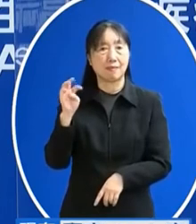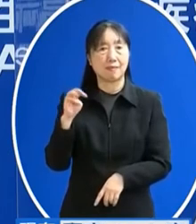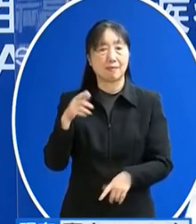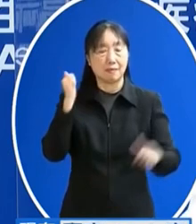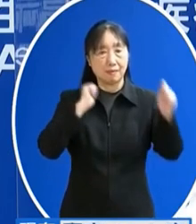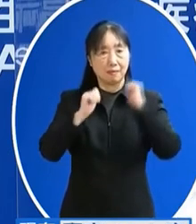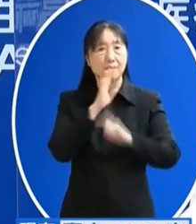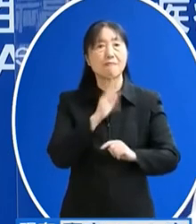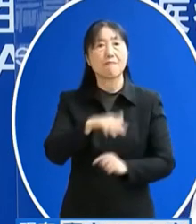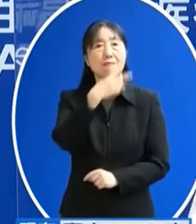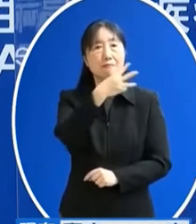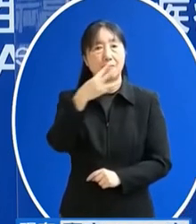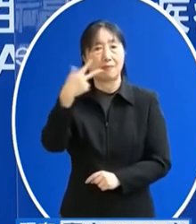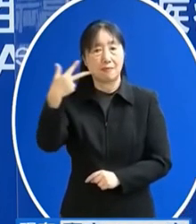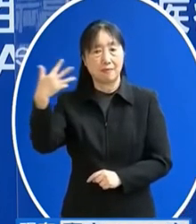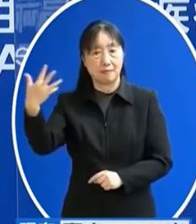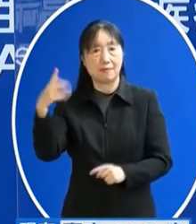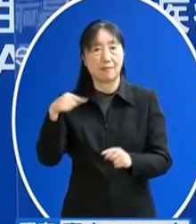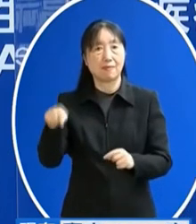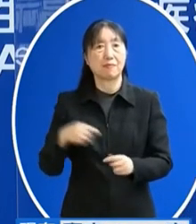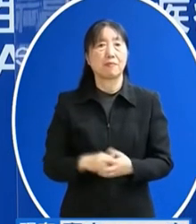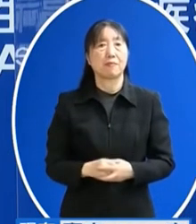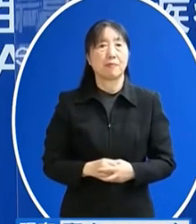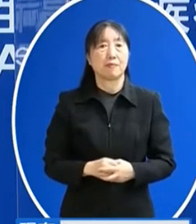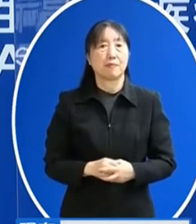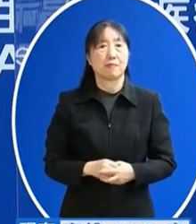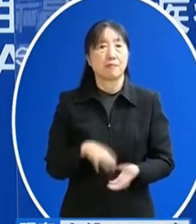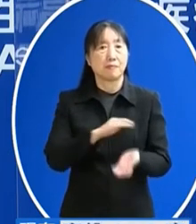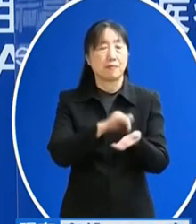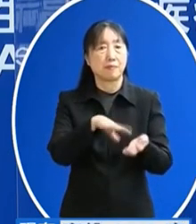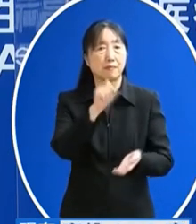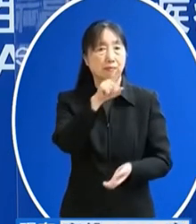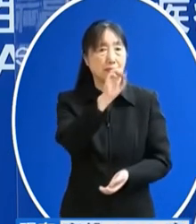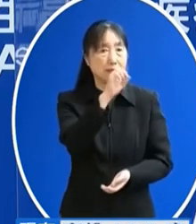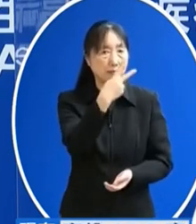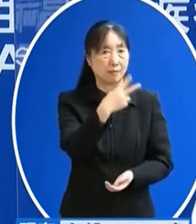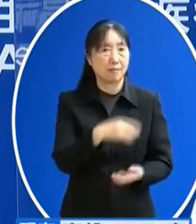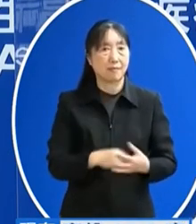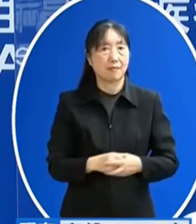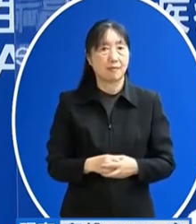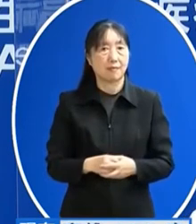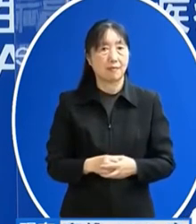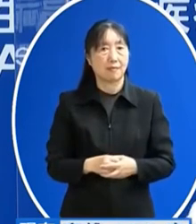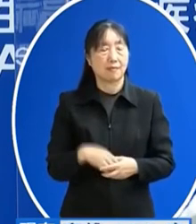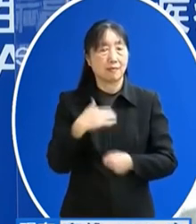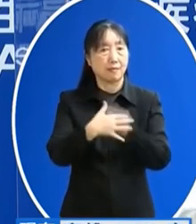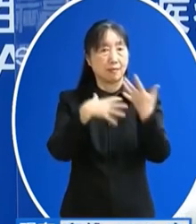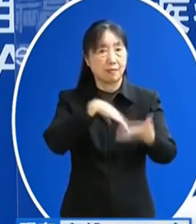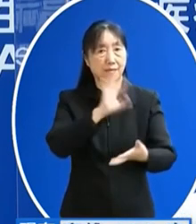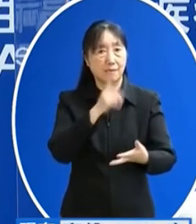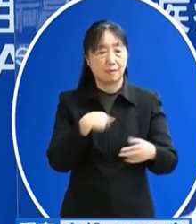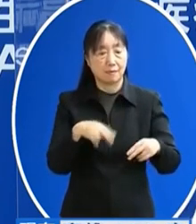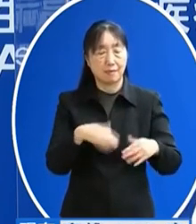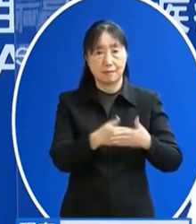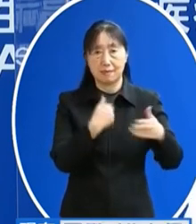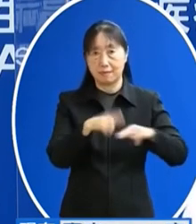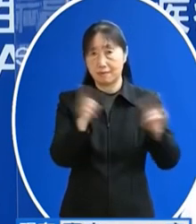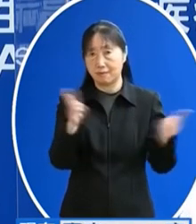有3378人，那医院这102人并没有包括哈，就是我们现在已经解隔